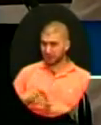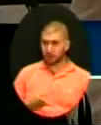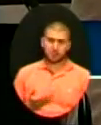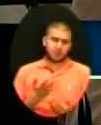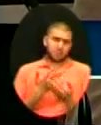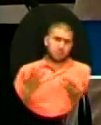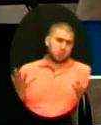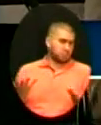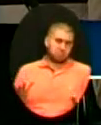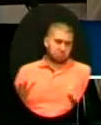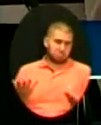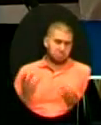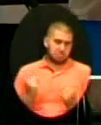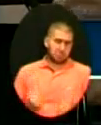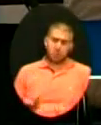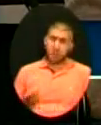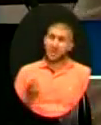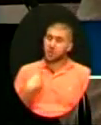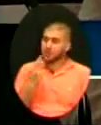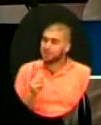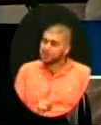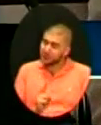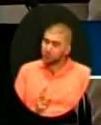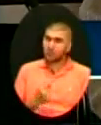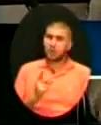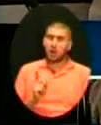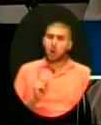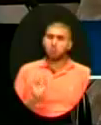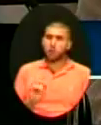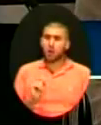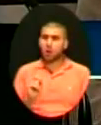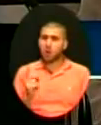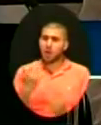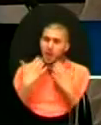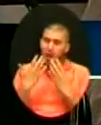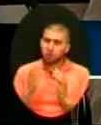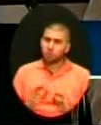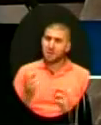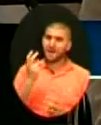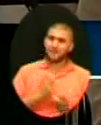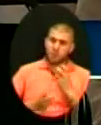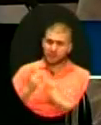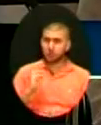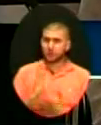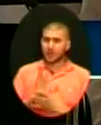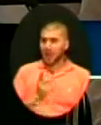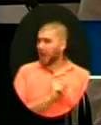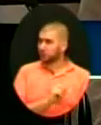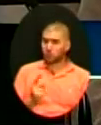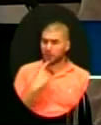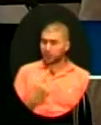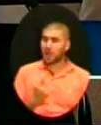בלי ספק. אני... בזהירות, חלילה, כדי לא לגלות פה שום אינפורמציה שאסור לנו לדבר